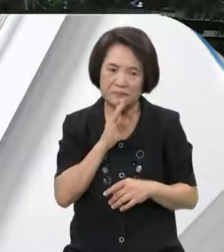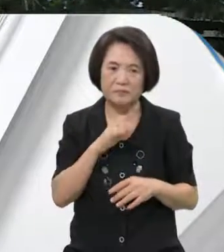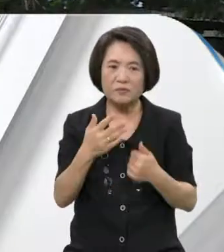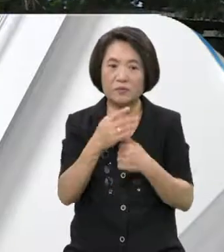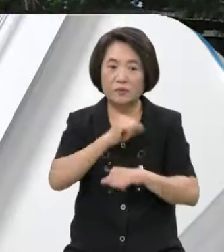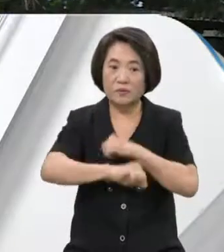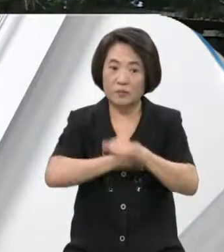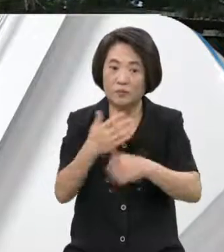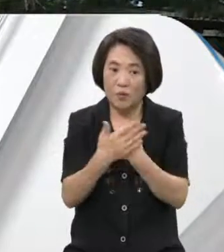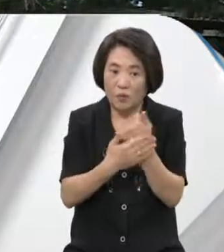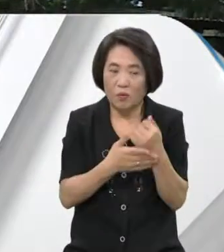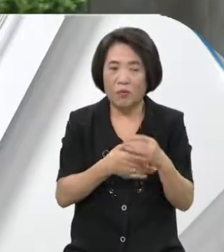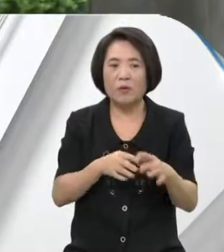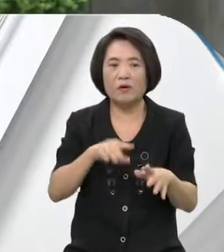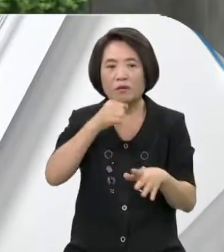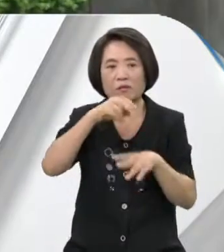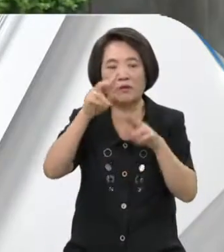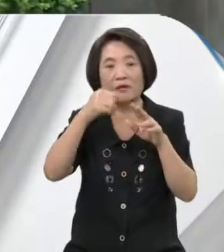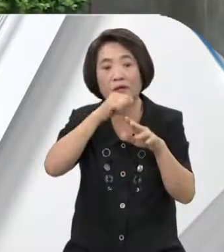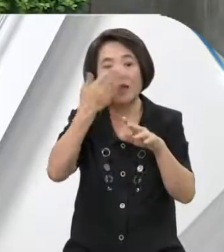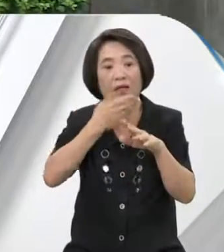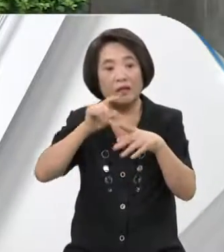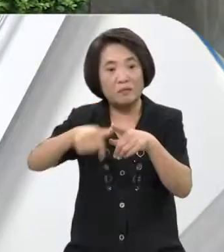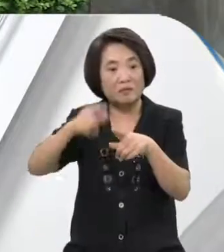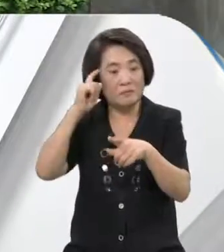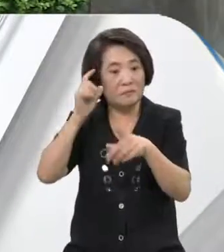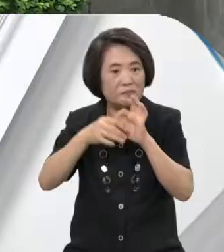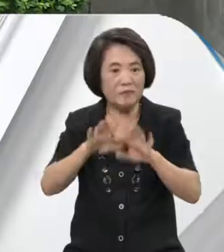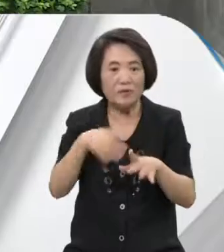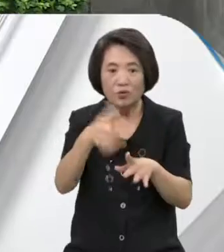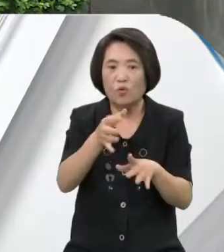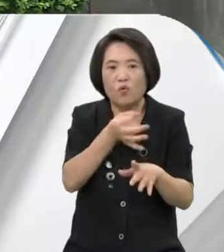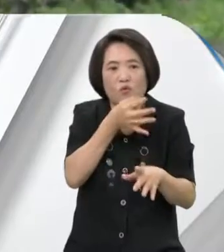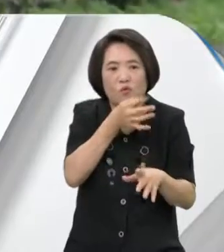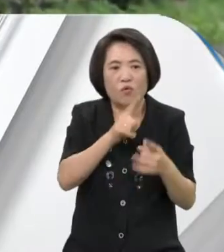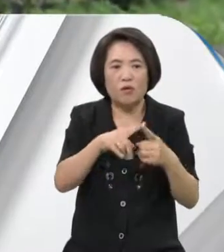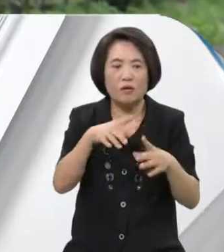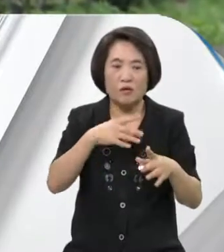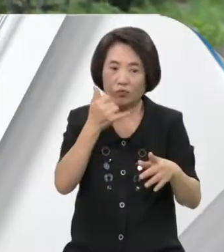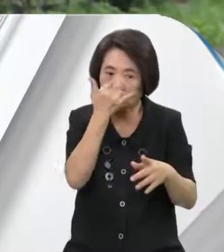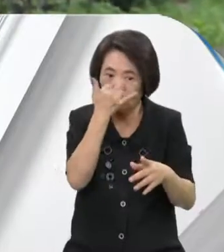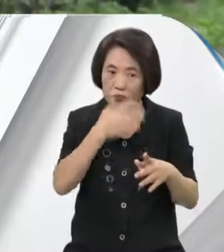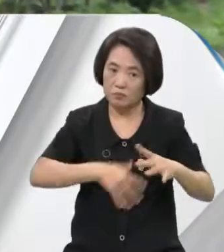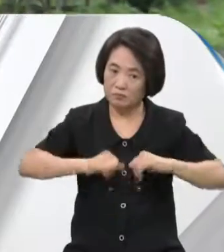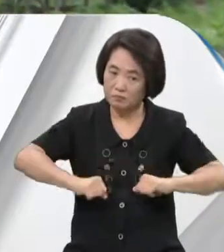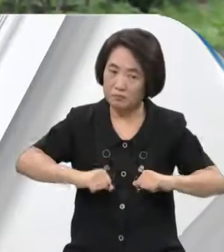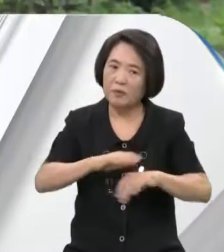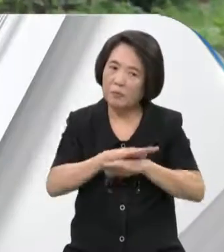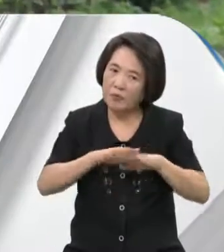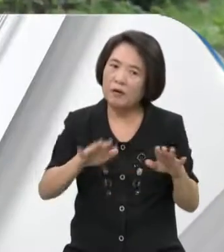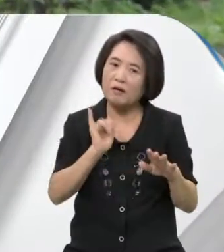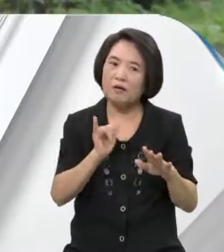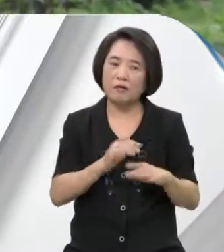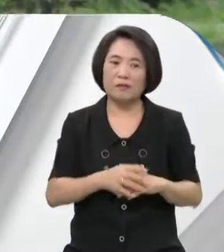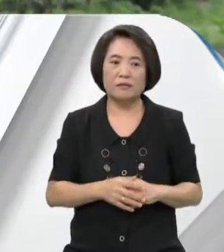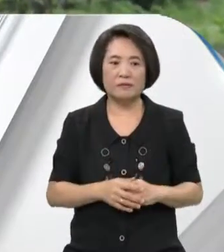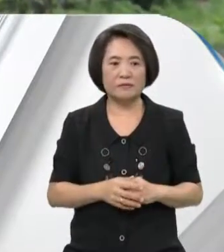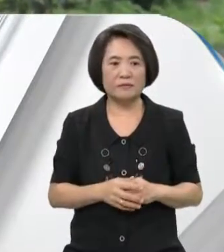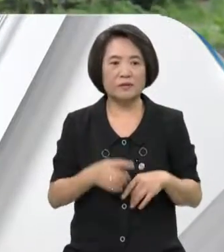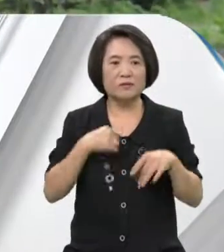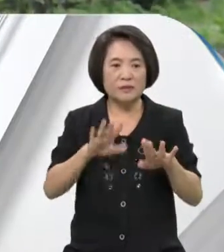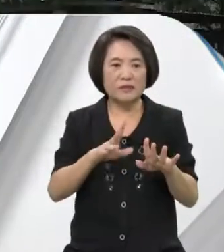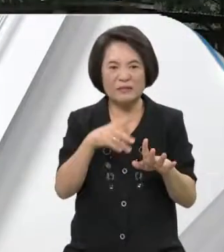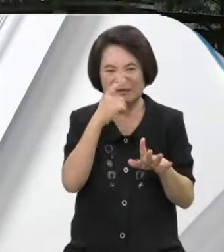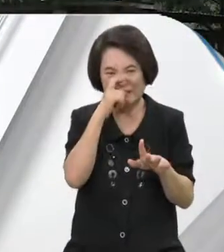体的指控，推动讲也还有猪从给水含归滥用，猪的给空间没毛毛问题。 我们虽然是比较